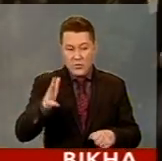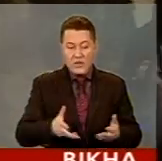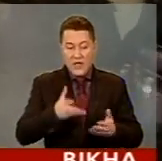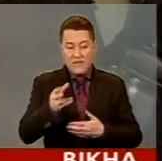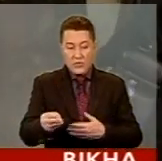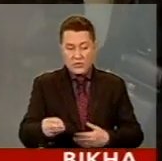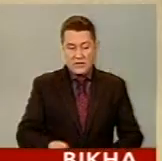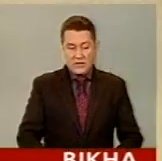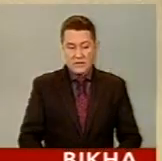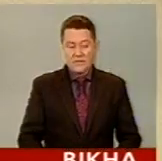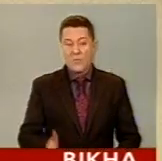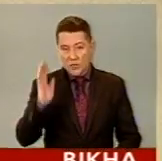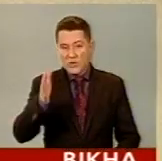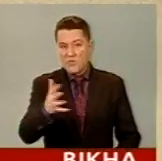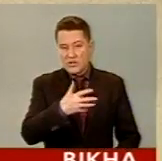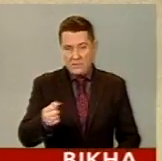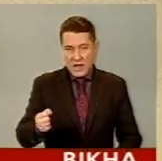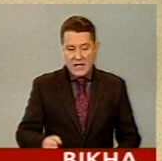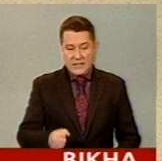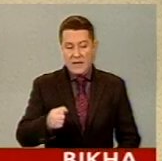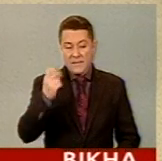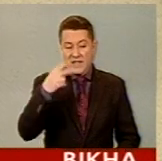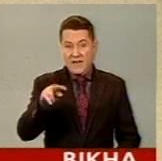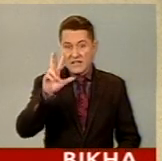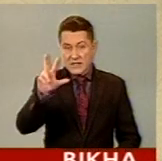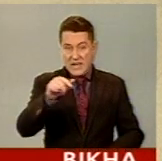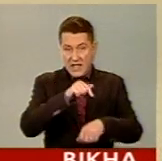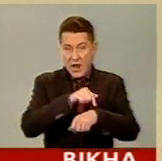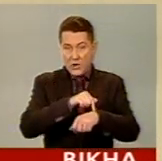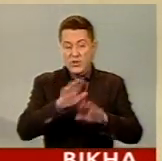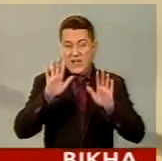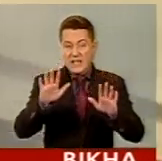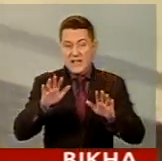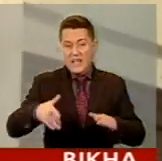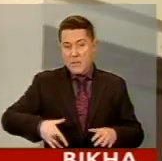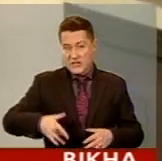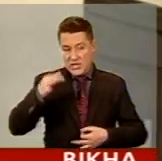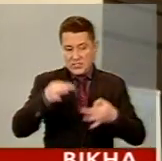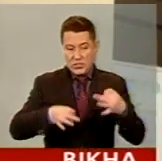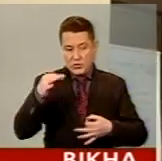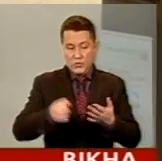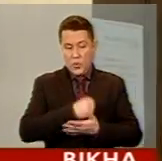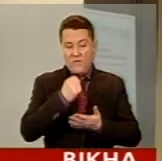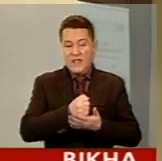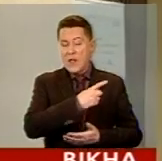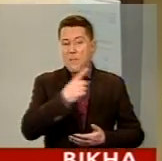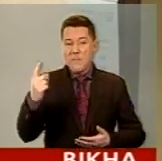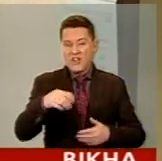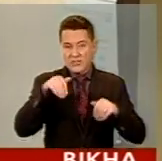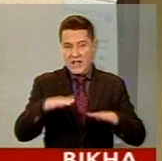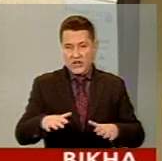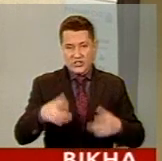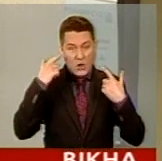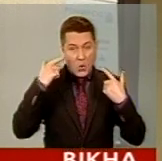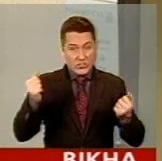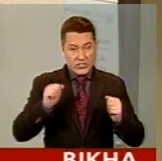Будемо подавати апеляцію. На годиннику 23-я і тільки-но Печерський суд все ж ухвалив перше рішення у гучній справі